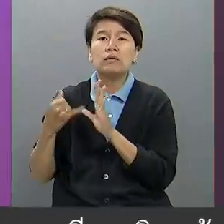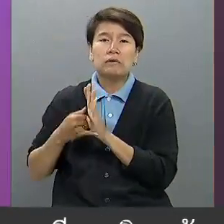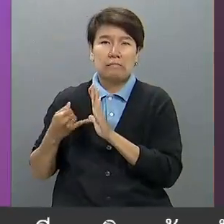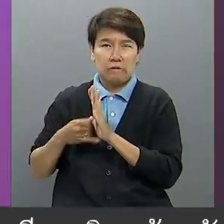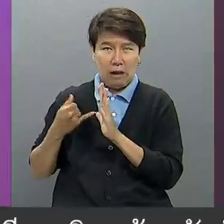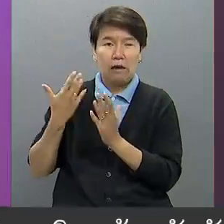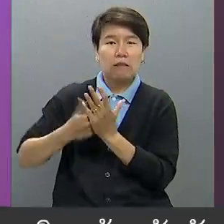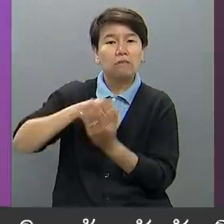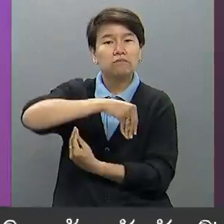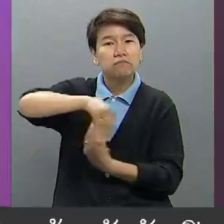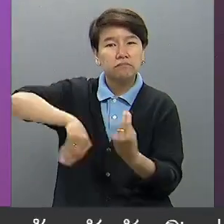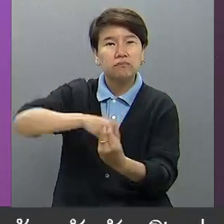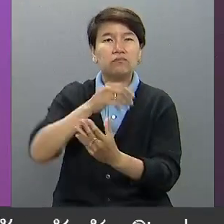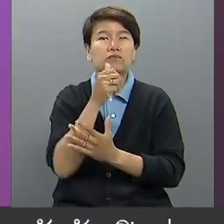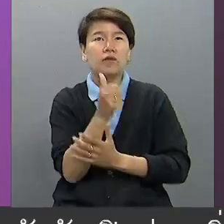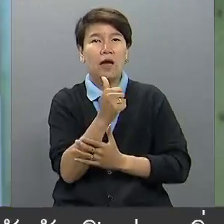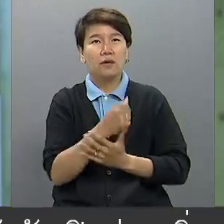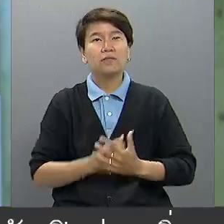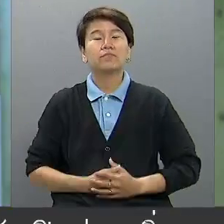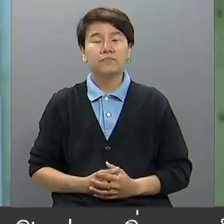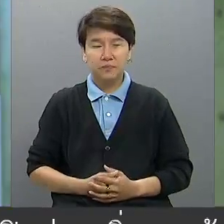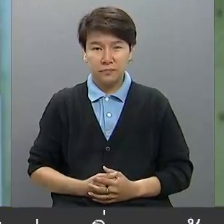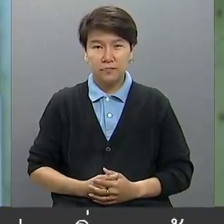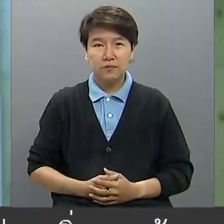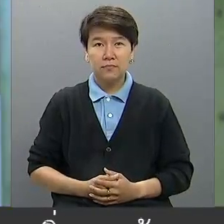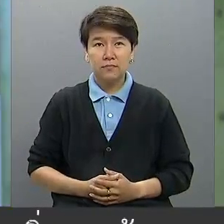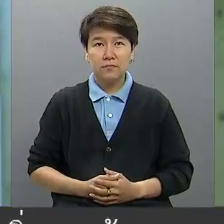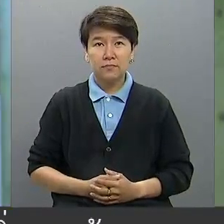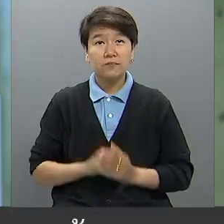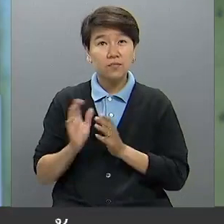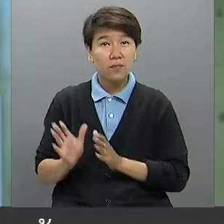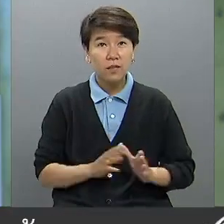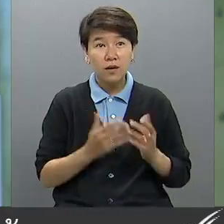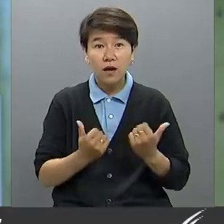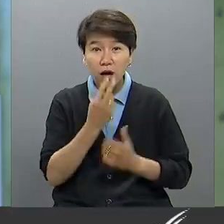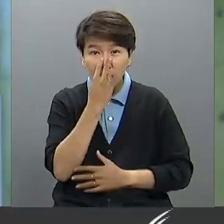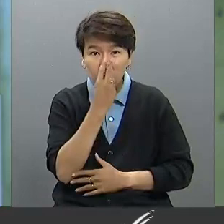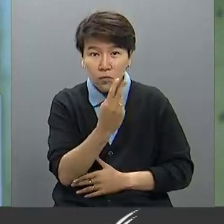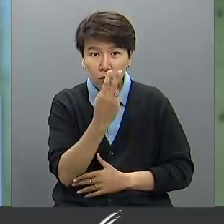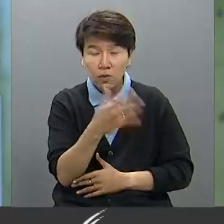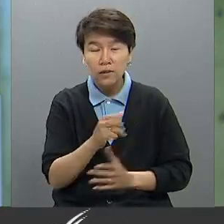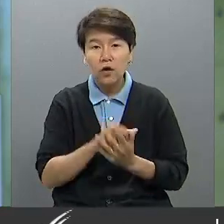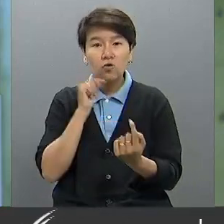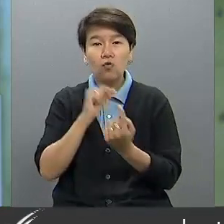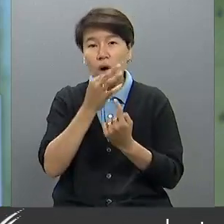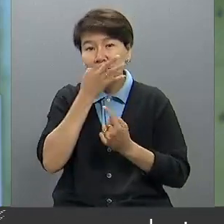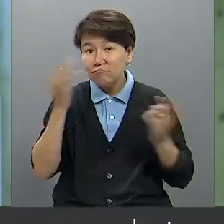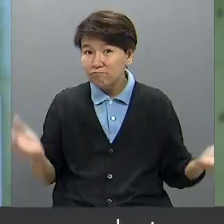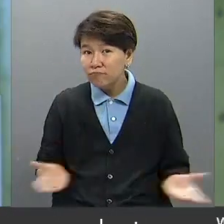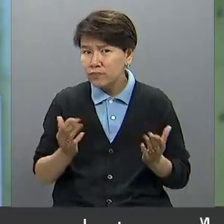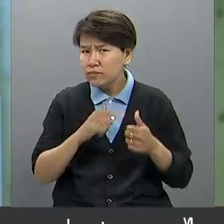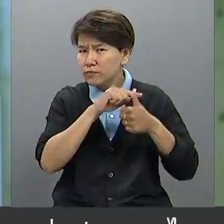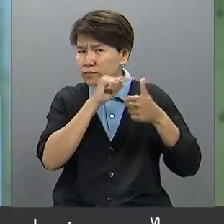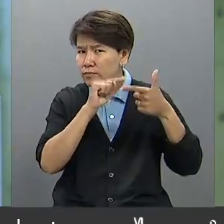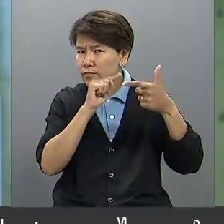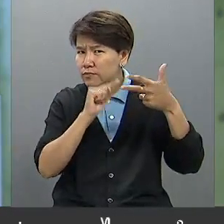พราะว่ามั่นใจมาแล้วตั้งแต่ต้นทางนะ ใช่ค่ะแล้วค่ะเราเรียนรู้เรื่องราวของการสร้างอาชีพไป3อาชีพแล้วนะคะมีสตางค์แล้วไ